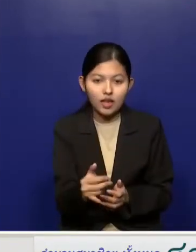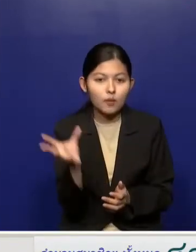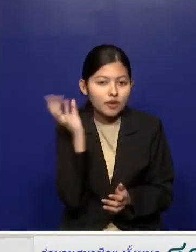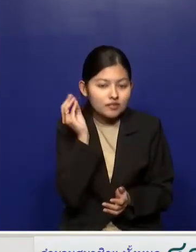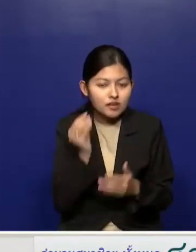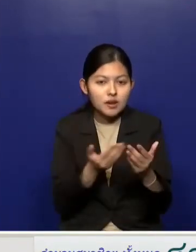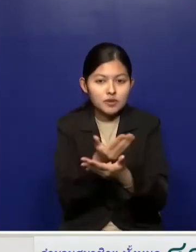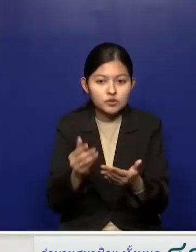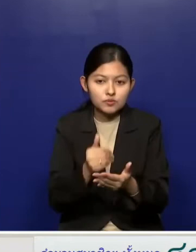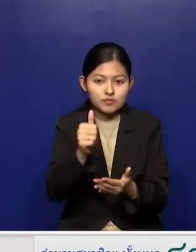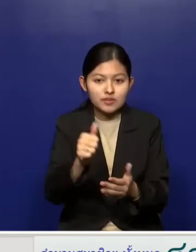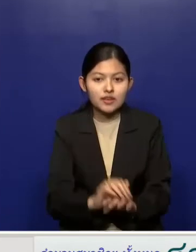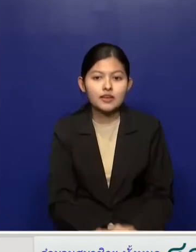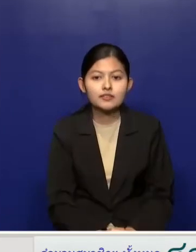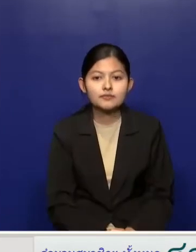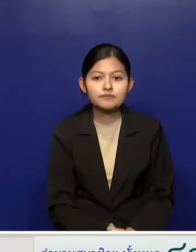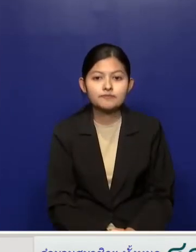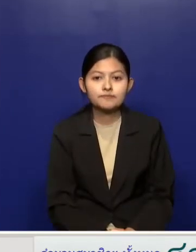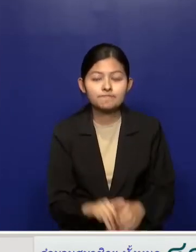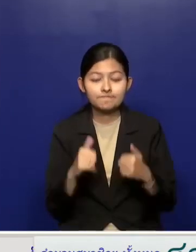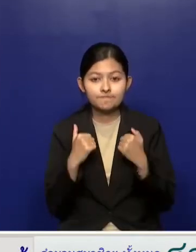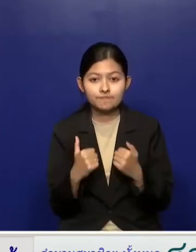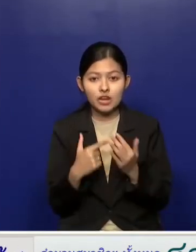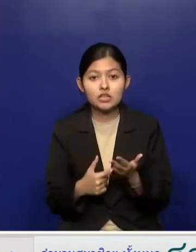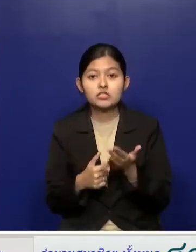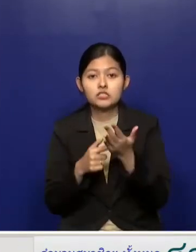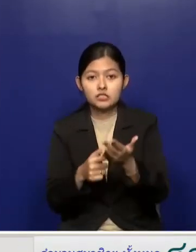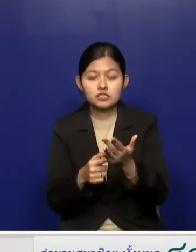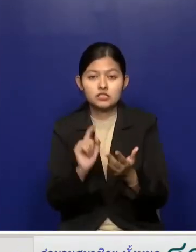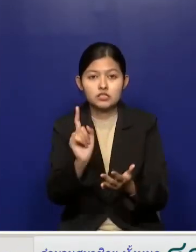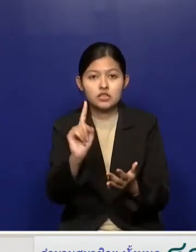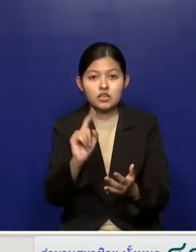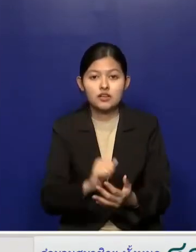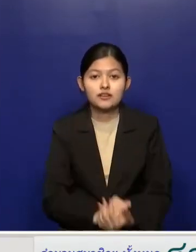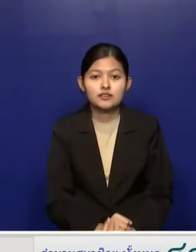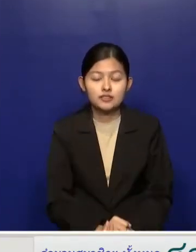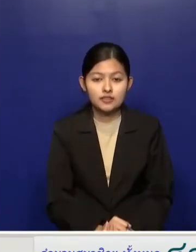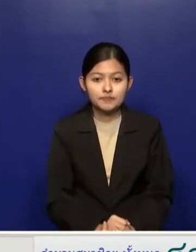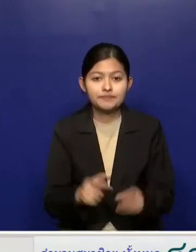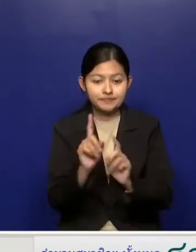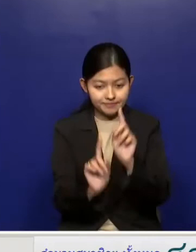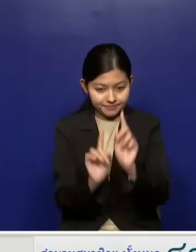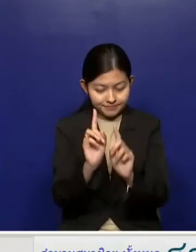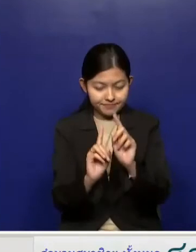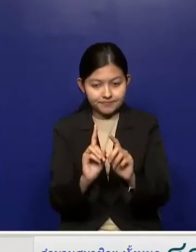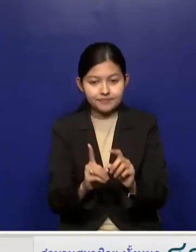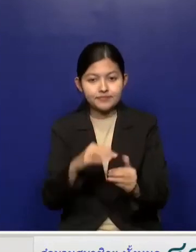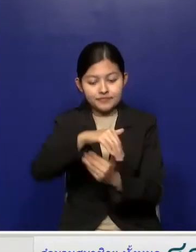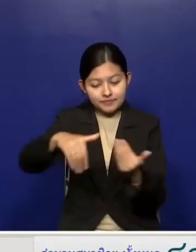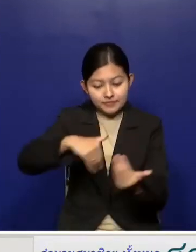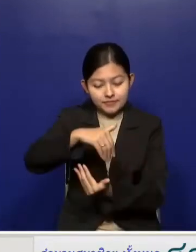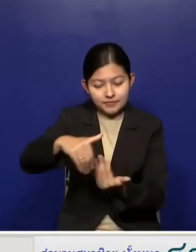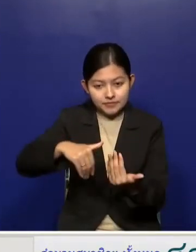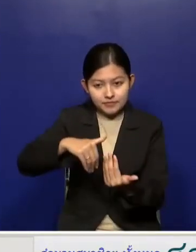ANDAND.นอกจากนี้เรายได้เสนินแนะว่าในการประเมินพิกรฟส่งวัทร้มหรวาในการ